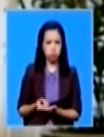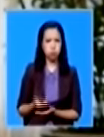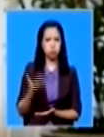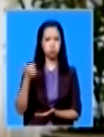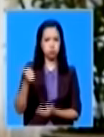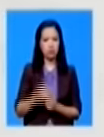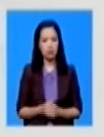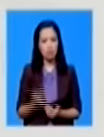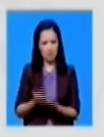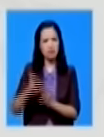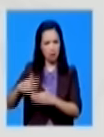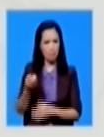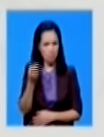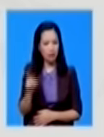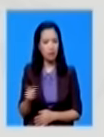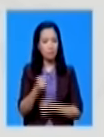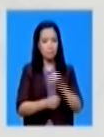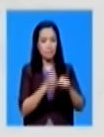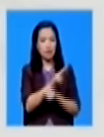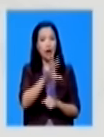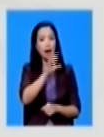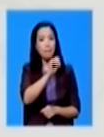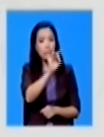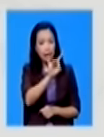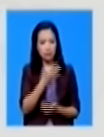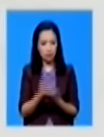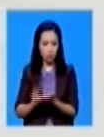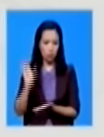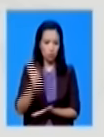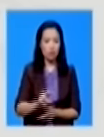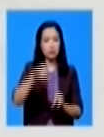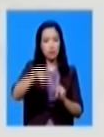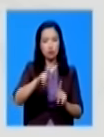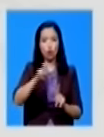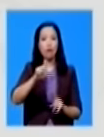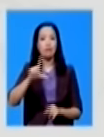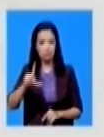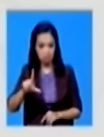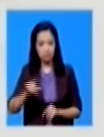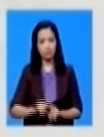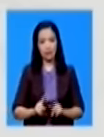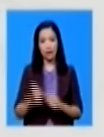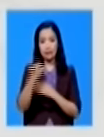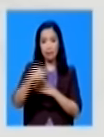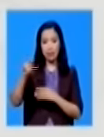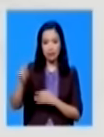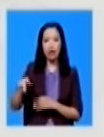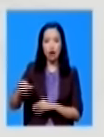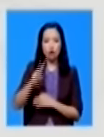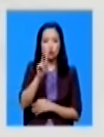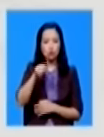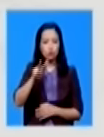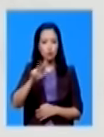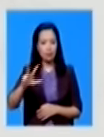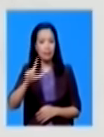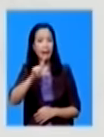ผ่านมาเป็นรายได้มากนะปี58เนี่ยเหรอเราใช้เงินลงทุนไปประมาณสัก 1,200 ล้านมั้งแต่นำประเทศเข้ามา 2.23 ล้านล้าน